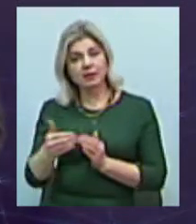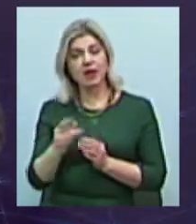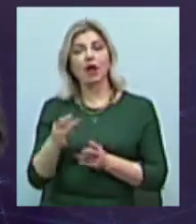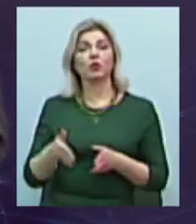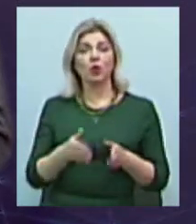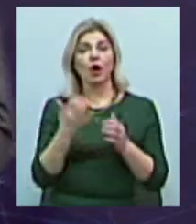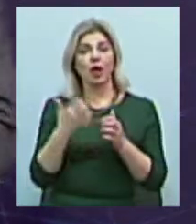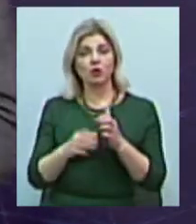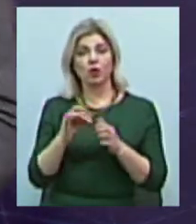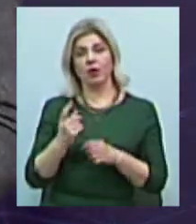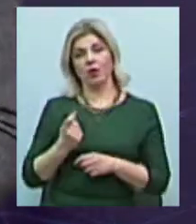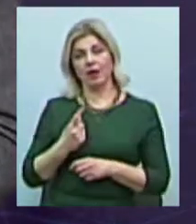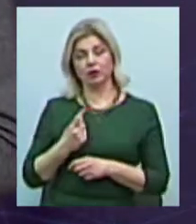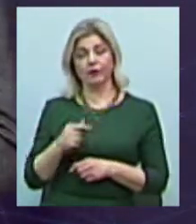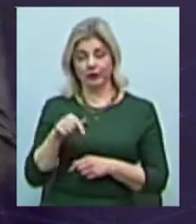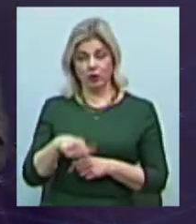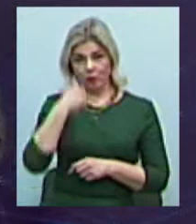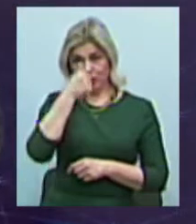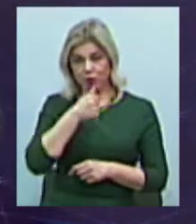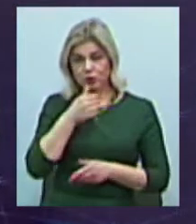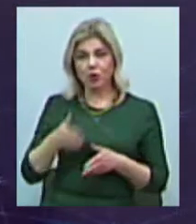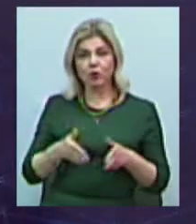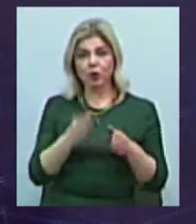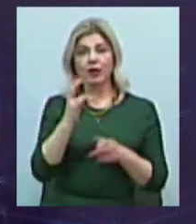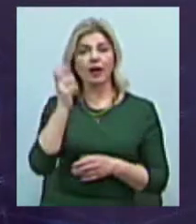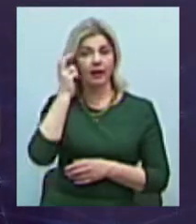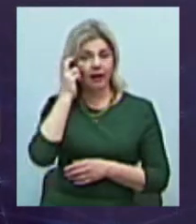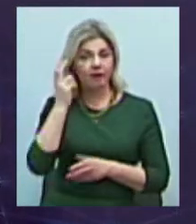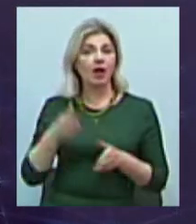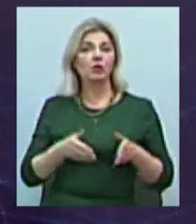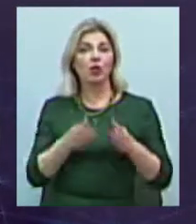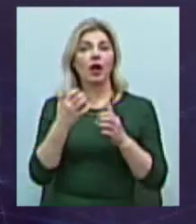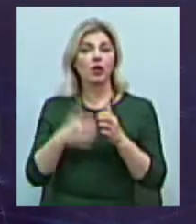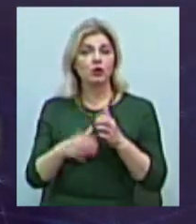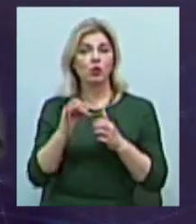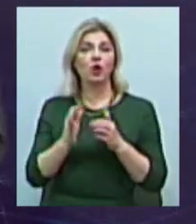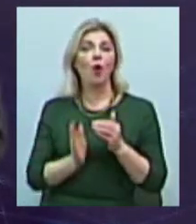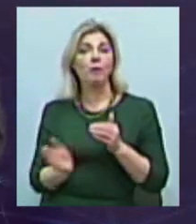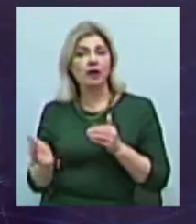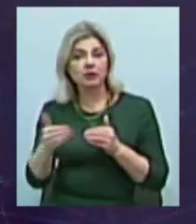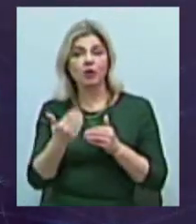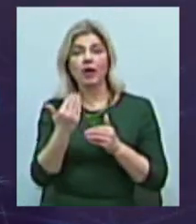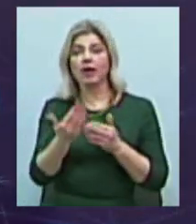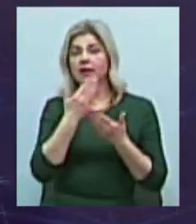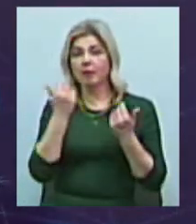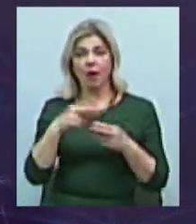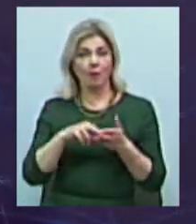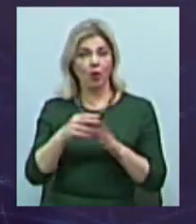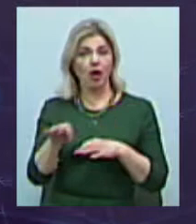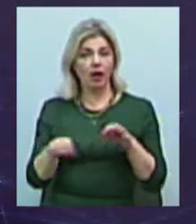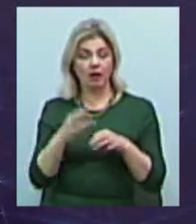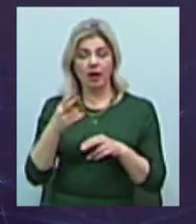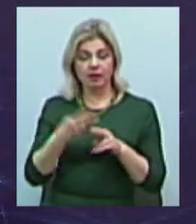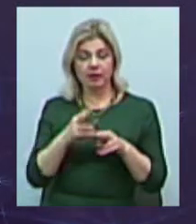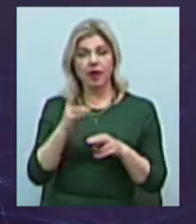і дорога на Одесу. В цьому році дорогу на Київ, дорогу на Херсон та об'їзну, її немає в проєктах на поточний